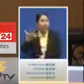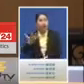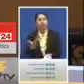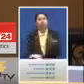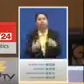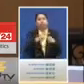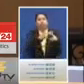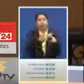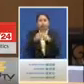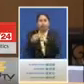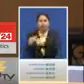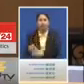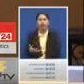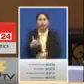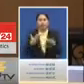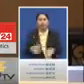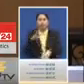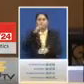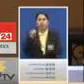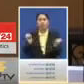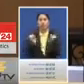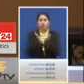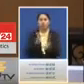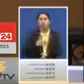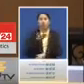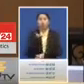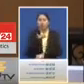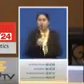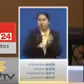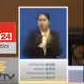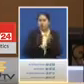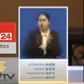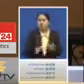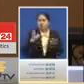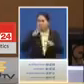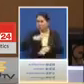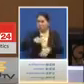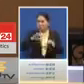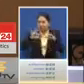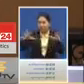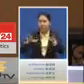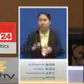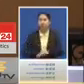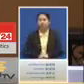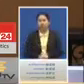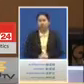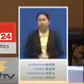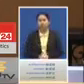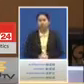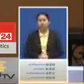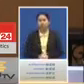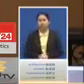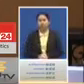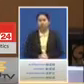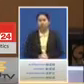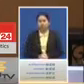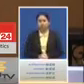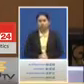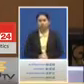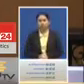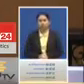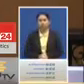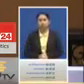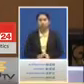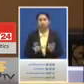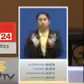รแล้วก็มากล่าวหาผมเนี่ยผมต้องขอแก้ตัวได้ไหมเพราะไม่เกี่ยวเลยนะครับนะครับผมวินิจฉั